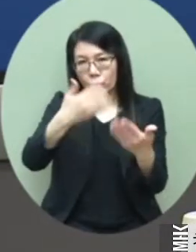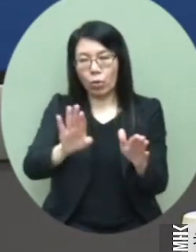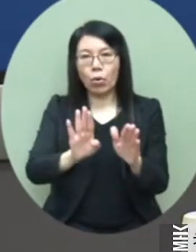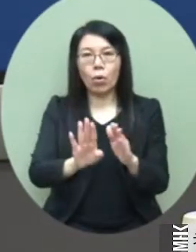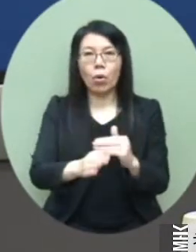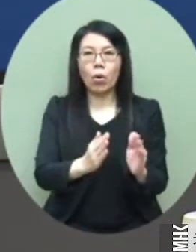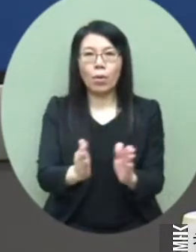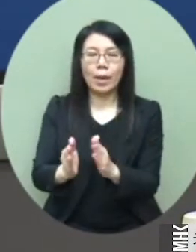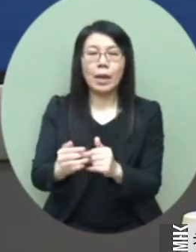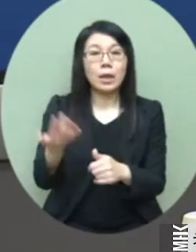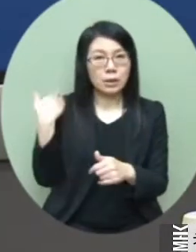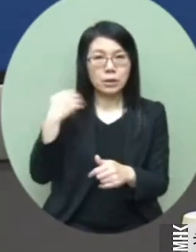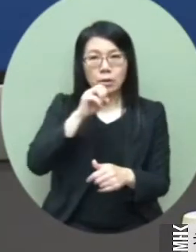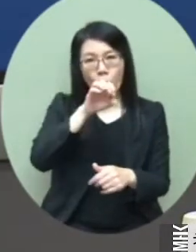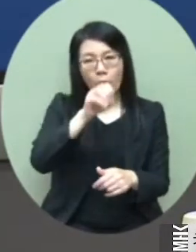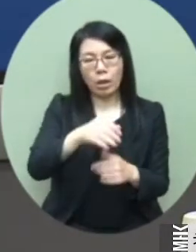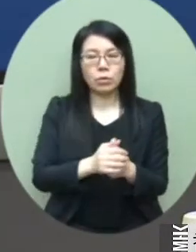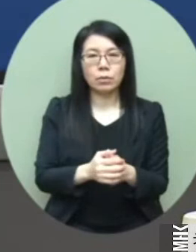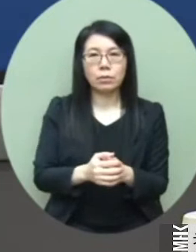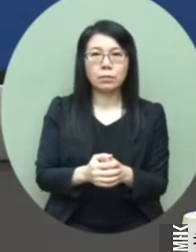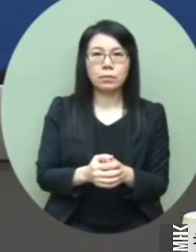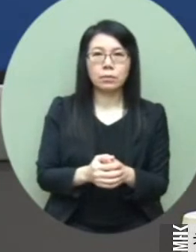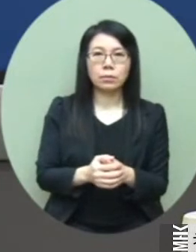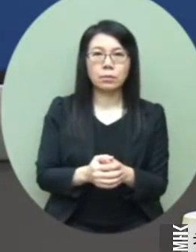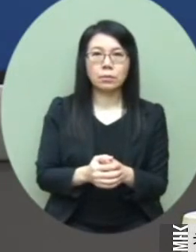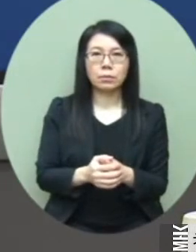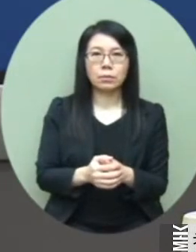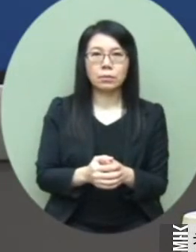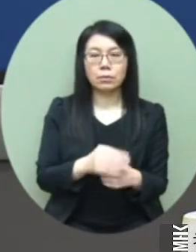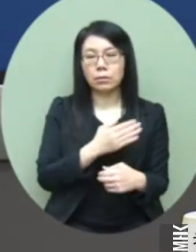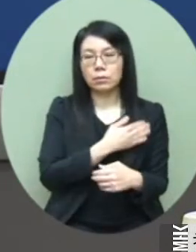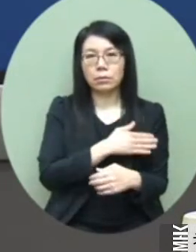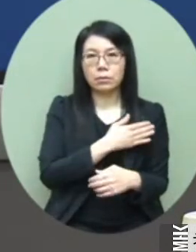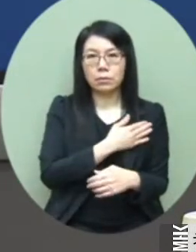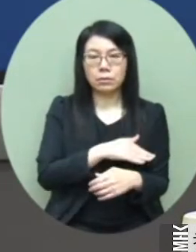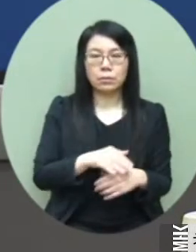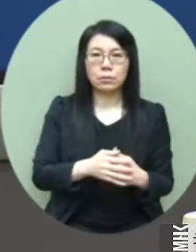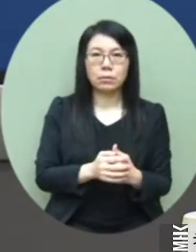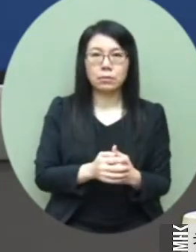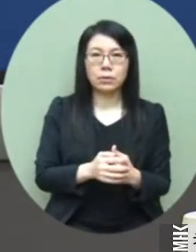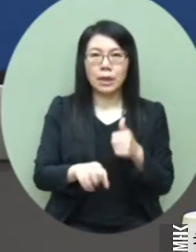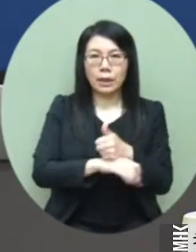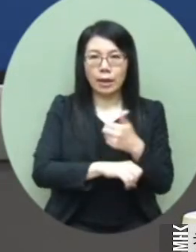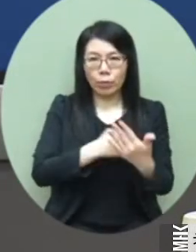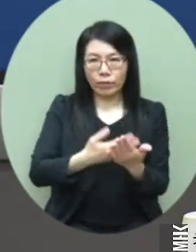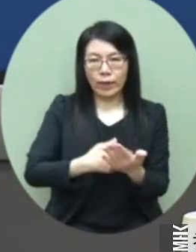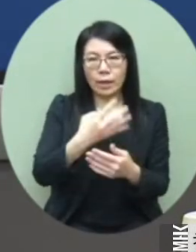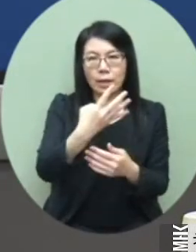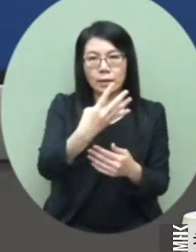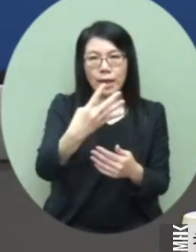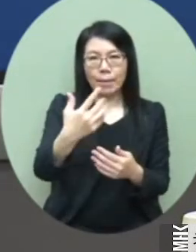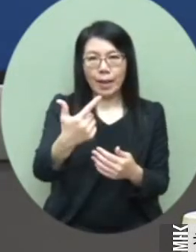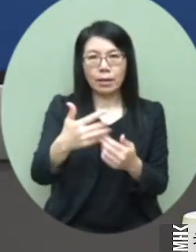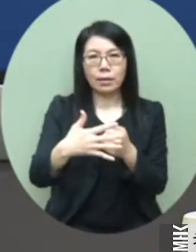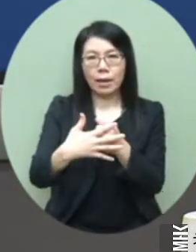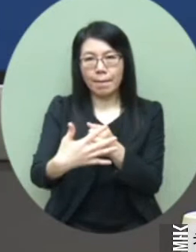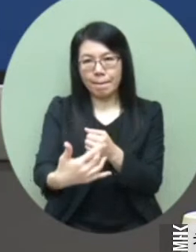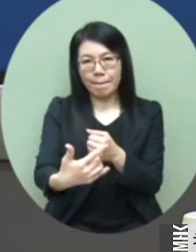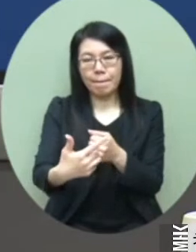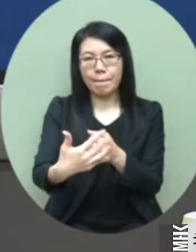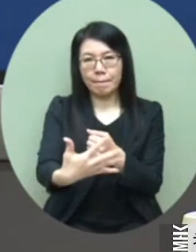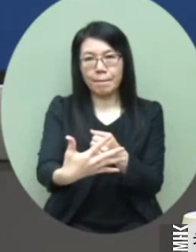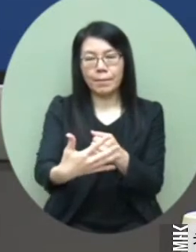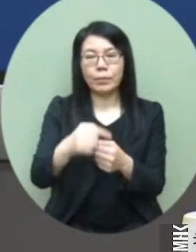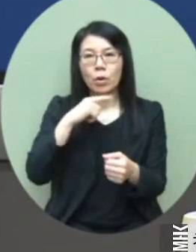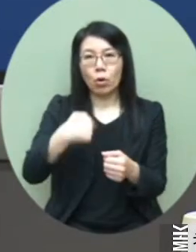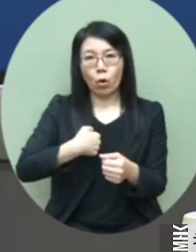前我都講咗俾大家聽㗎啦，就係無論係用基本法第48條第5款通